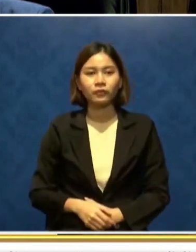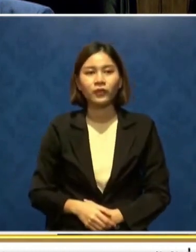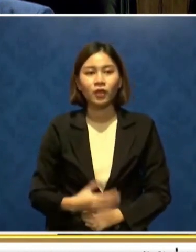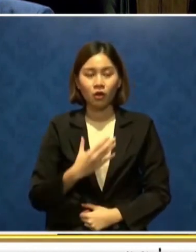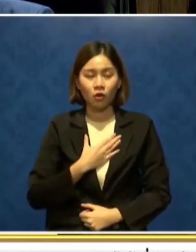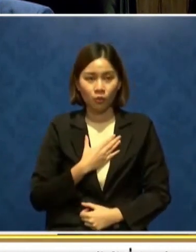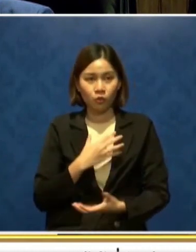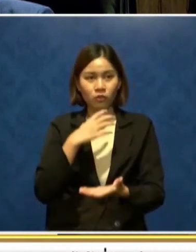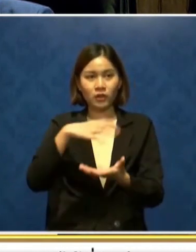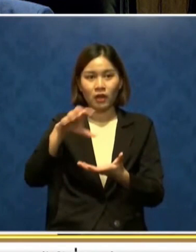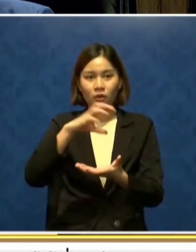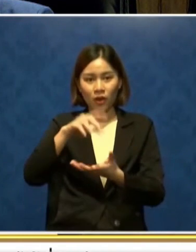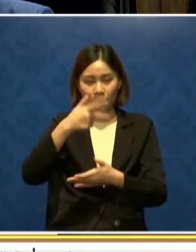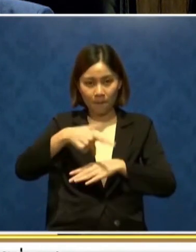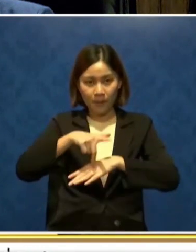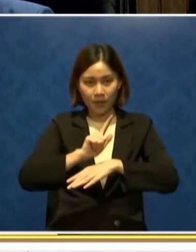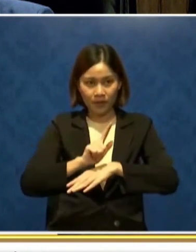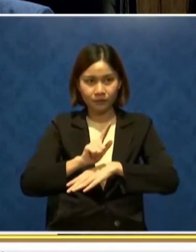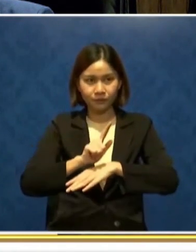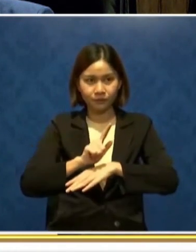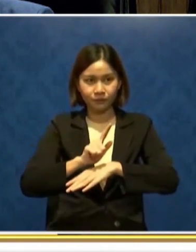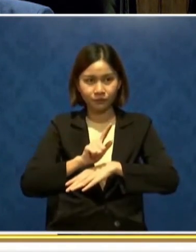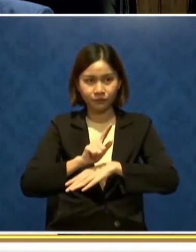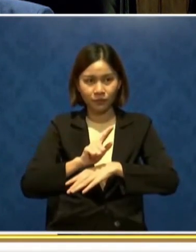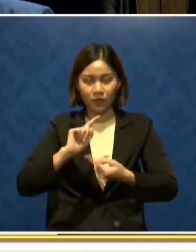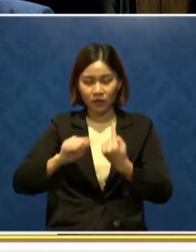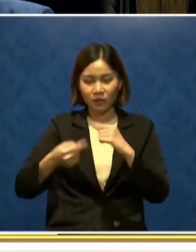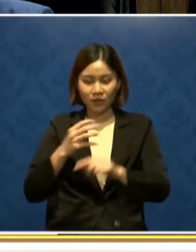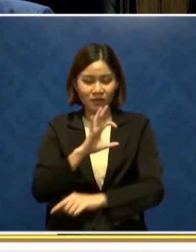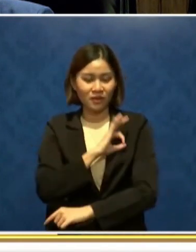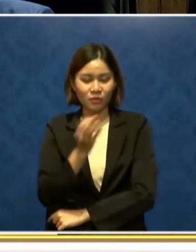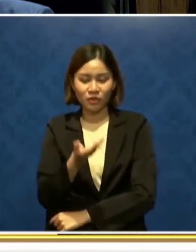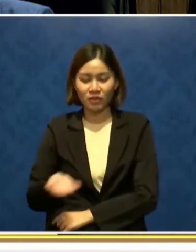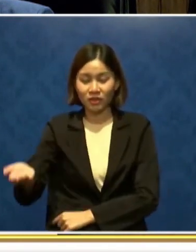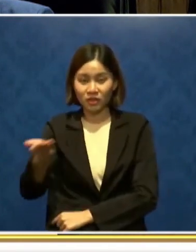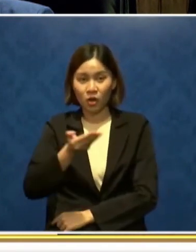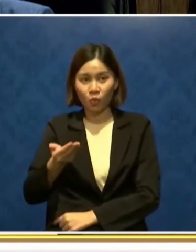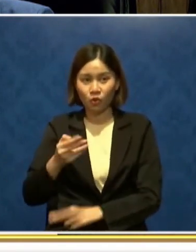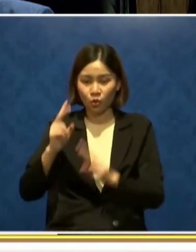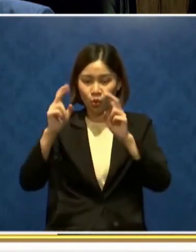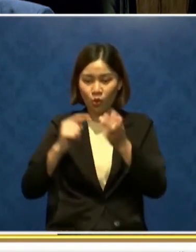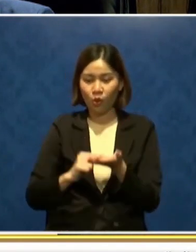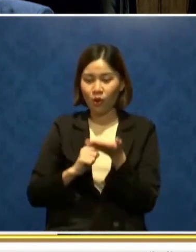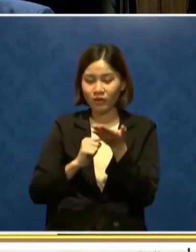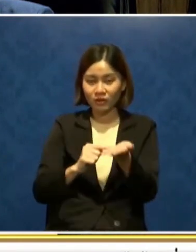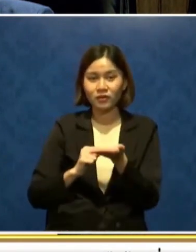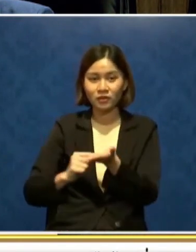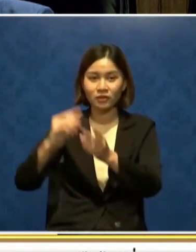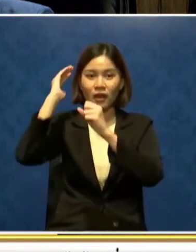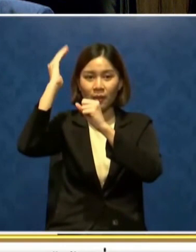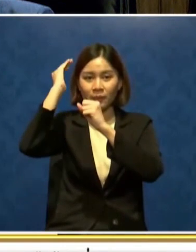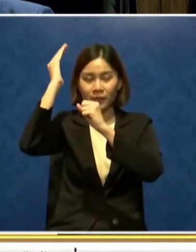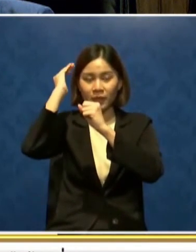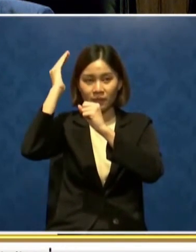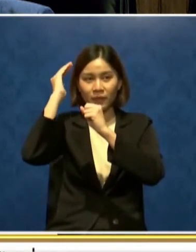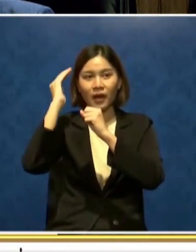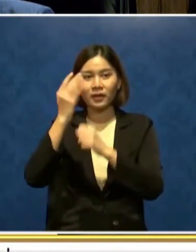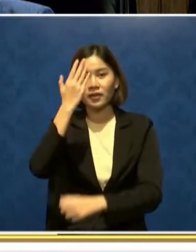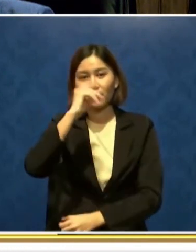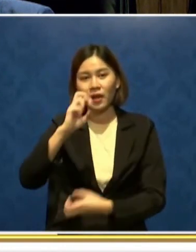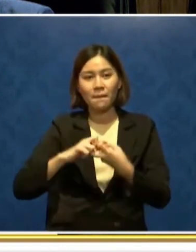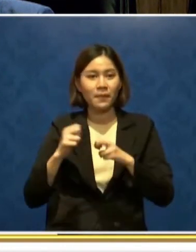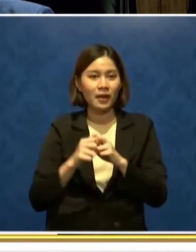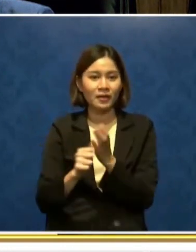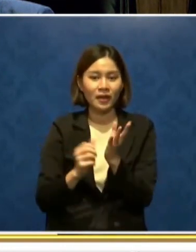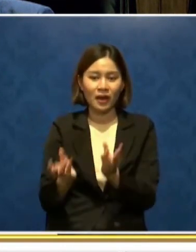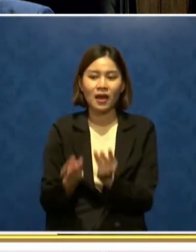ผมขอนำเรียนท่านประธานด้วยความเคารพครับเพื่อนสมาชิกหลายคนหลายท่านยื่นญัตติเรื่องนี้อภิปรายพี่น้องไปเพื่อแก้ไข